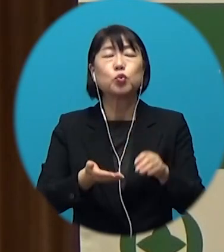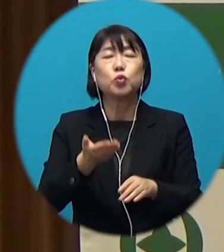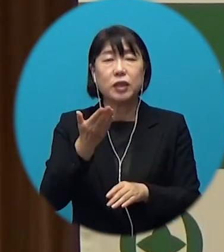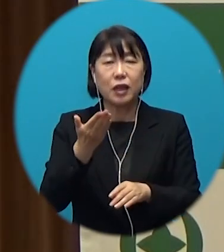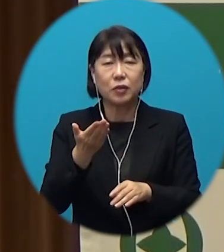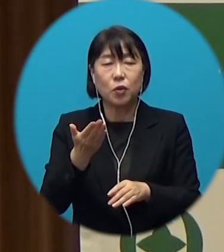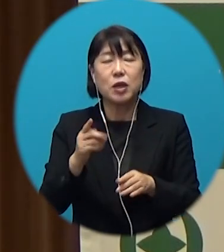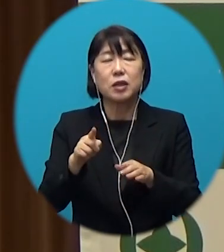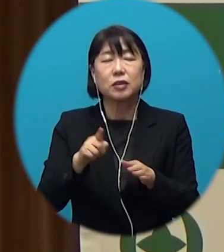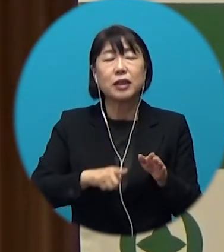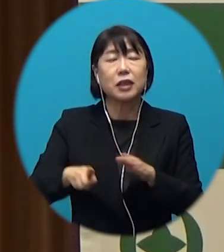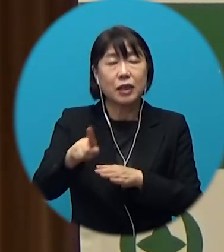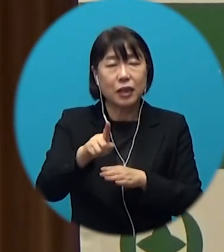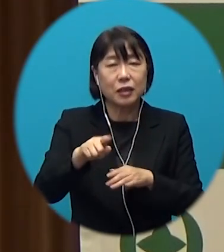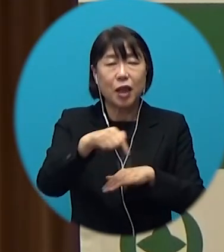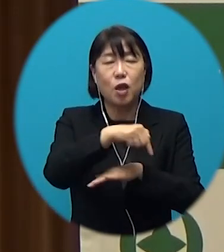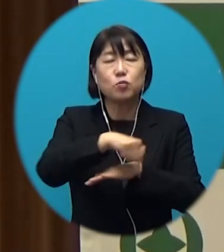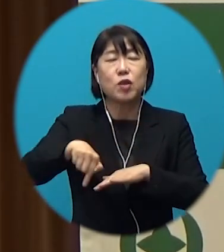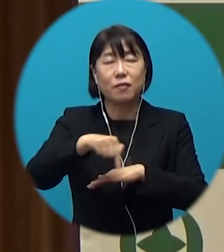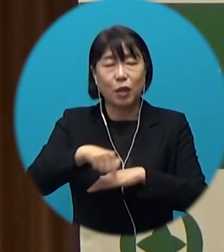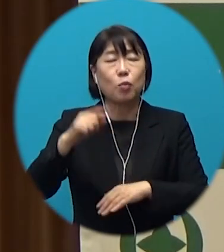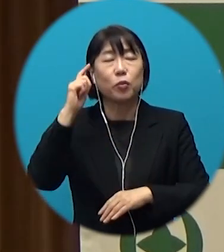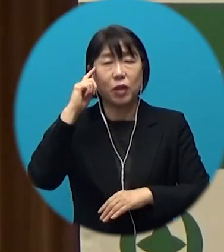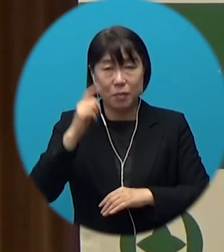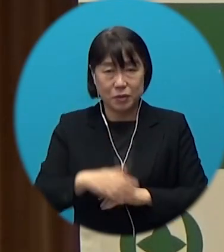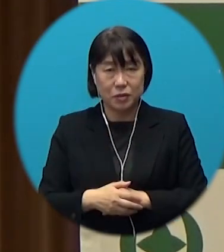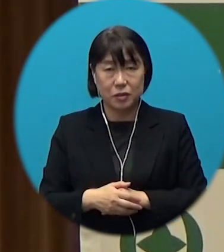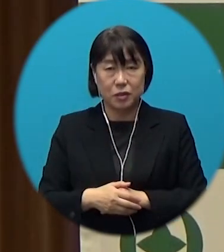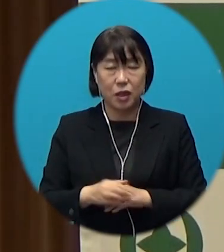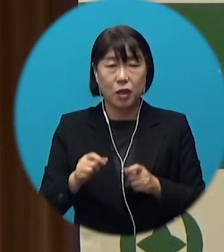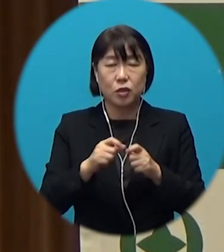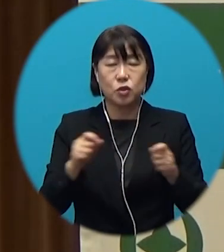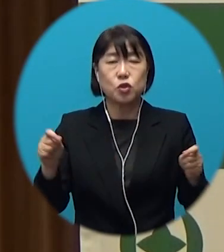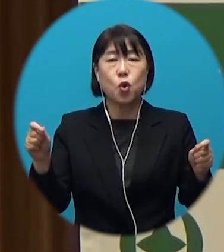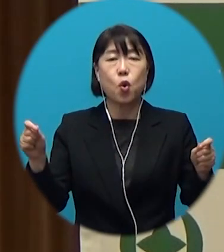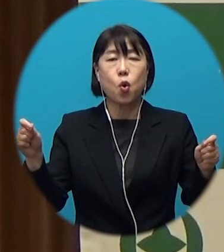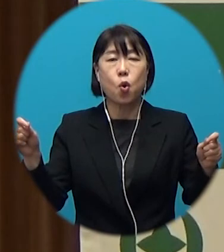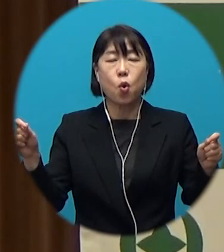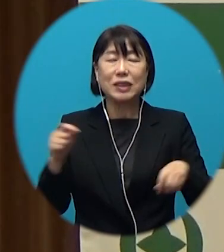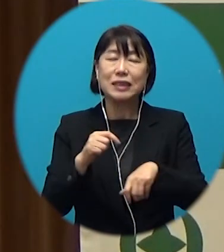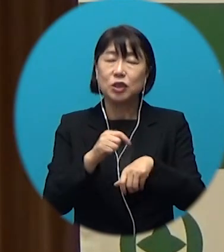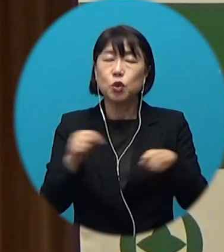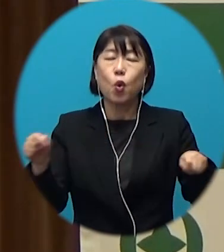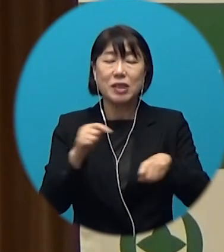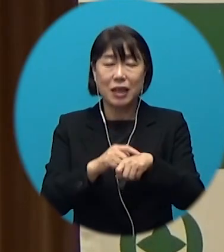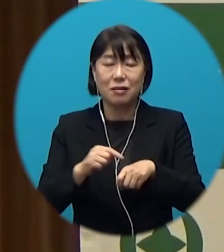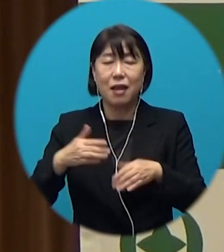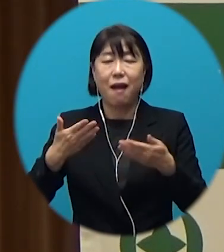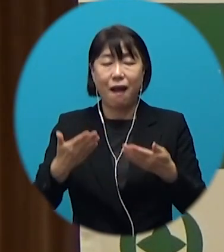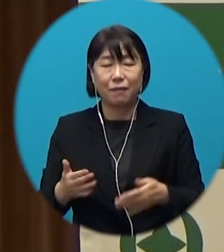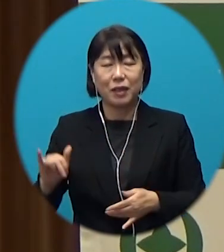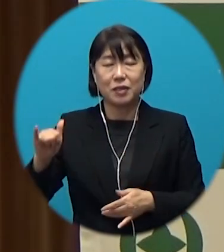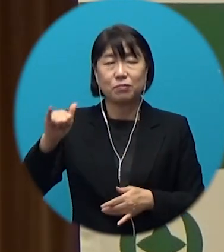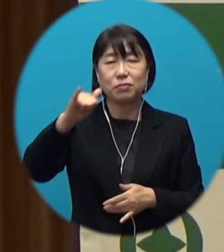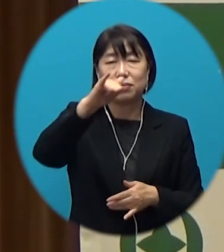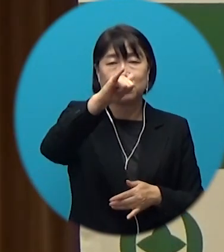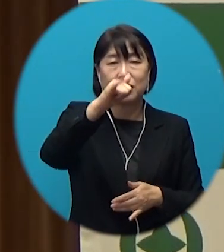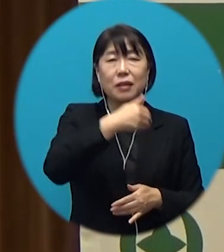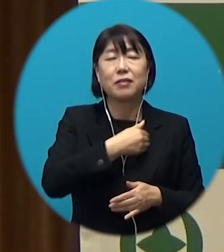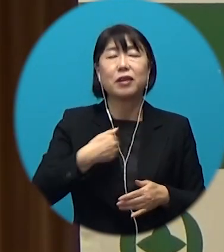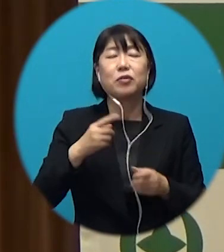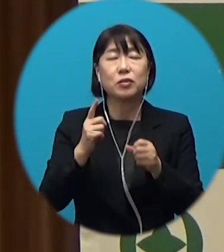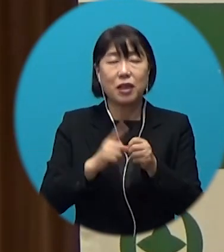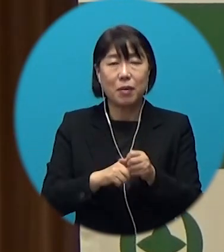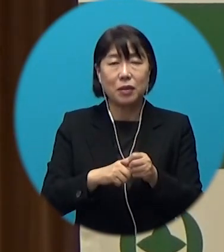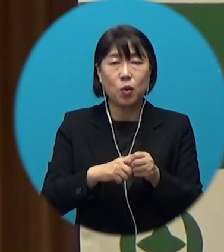なるプロジェクトだというふうに思っております。長期間、あの、長時間のですね、安定飛行というものが、まあ、確立するための実験だ